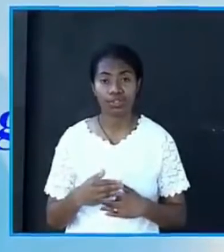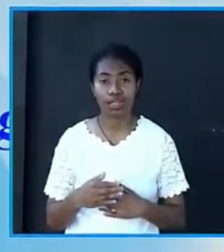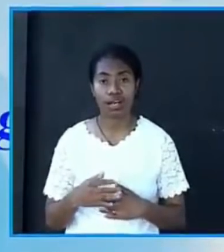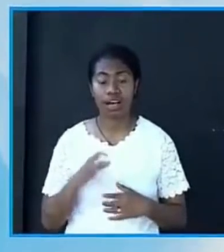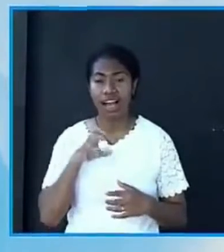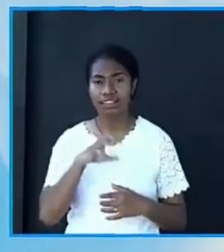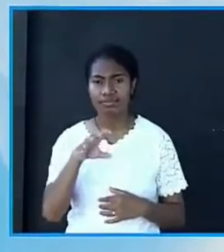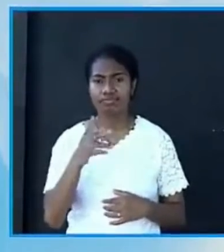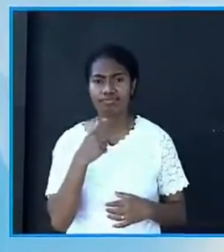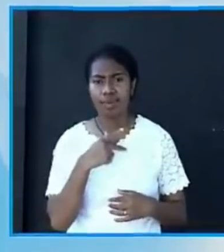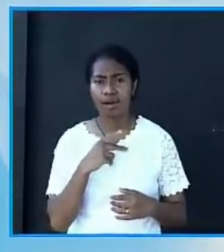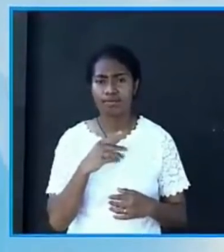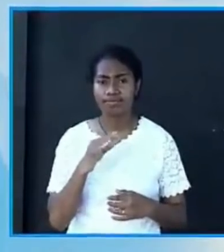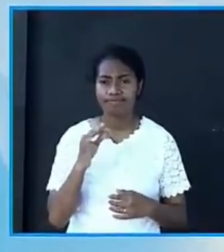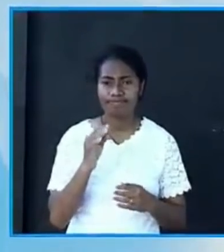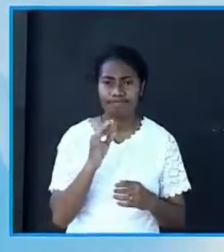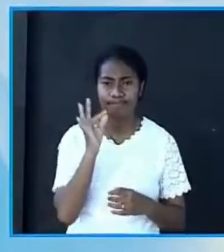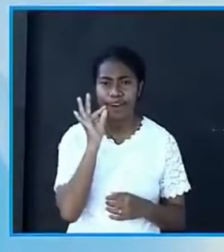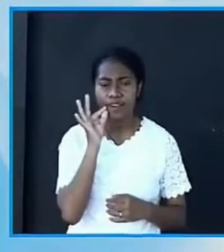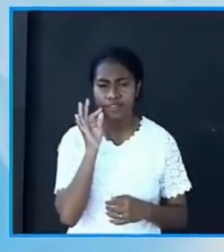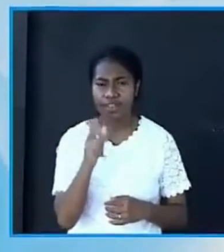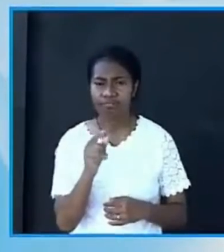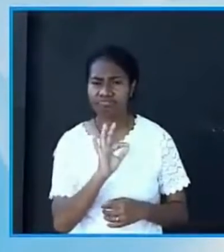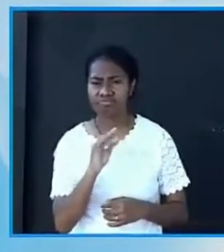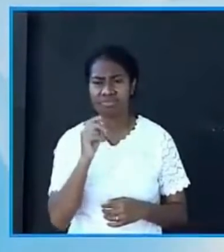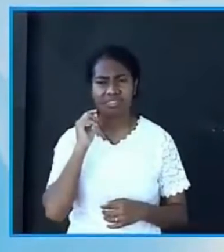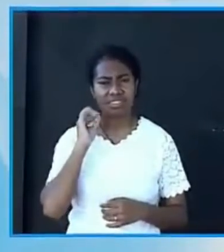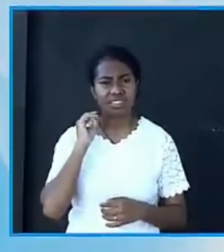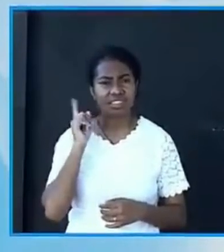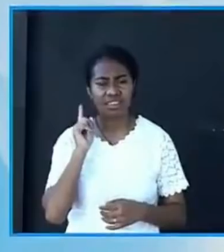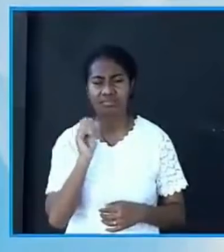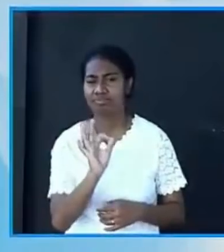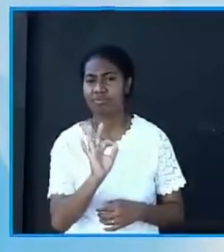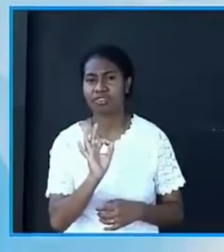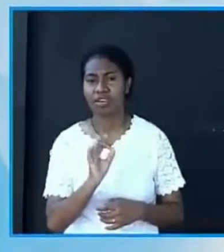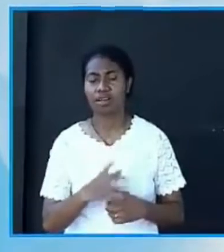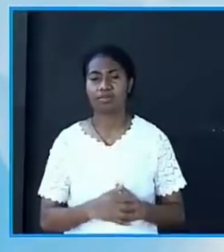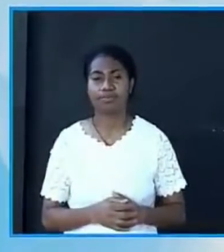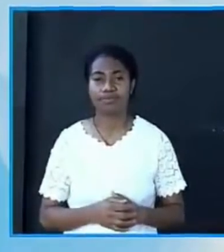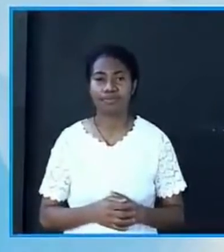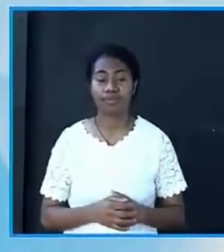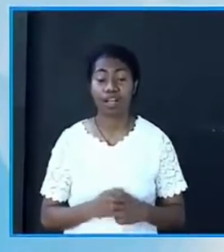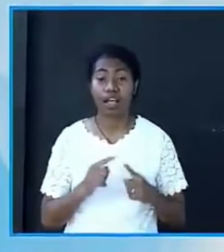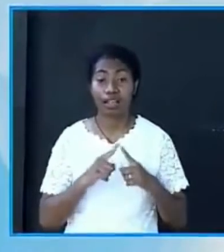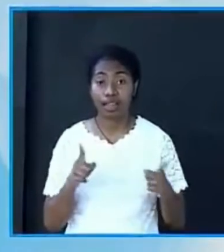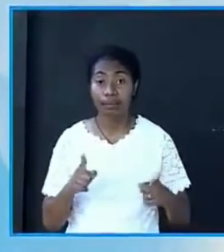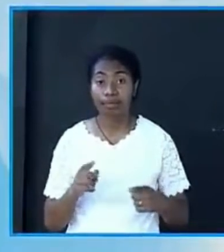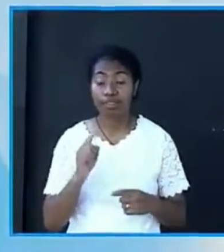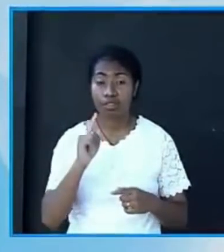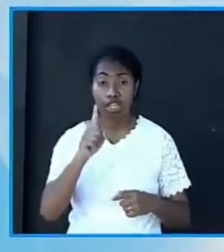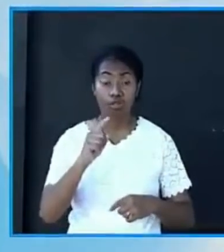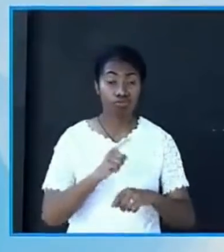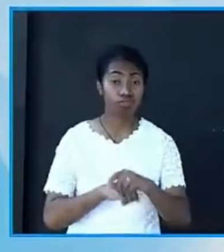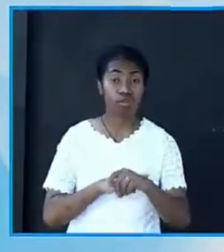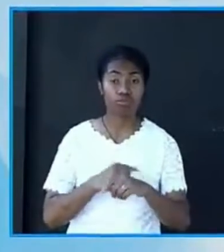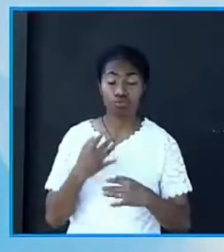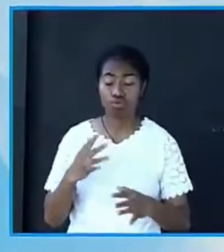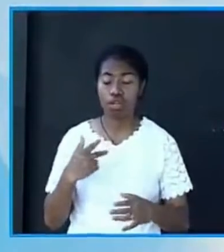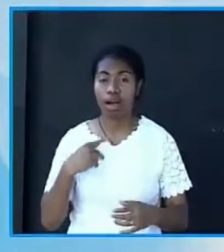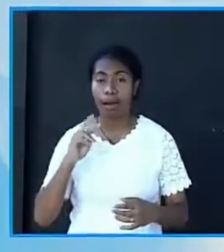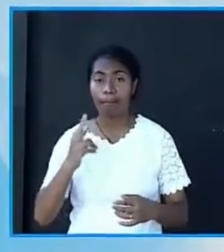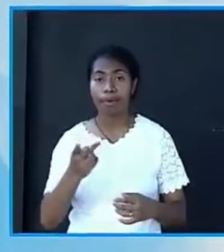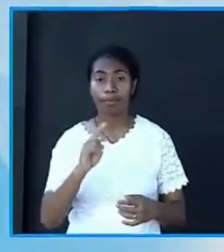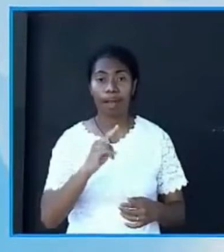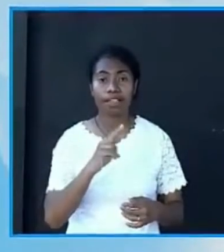mudah memaafkan dia tidak Mendendam ketika dia jengkel pada kita dia akan menjauh tapi satu jam kemudian dia sudah berbalik